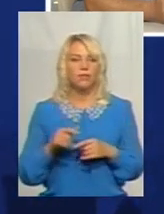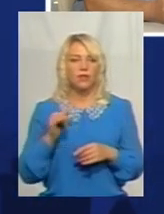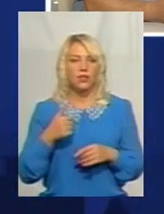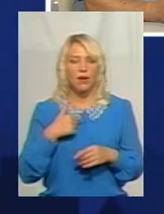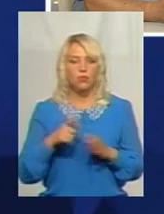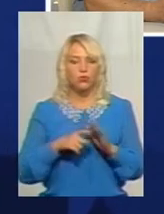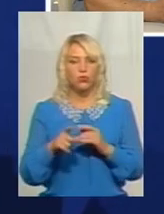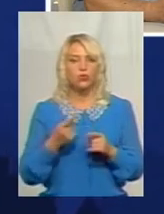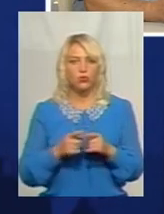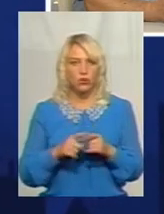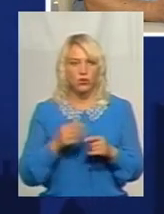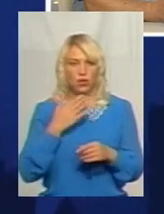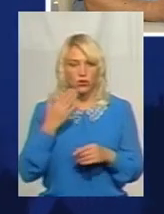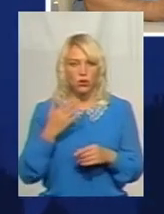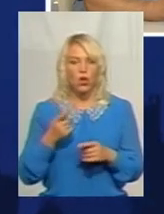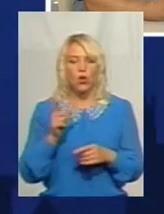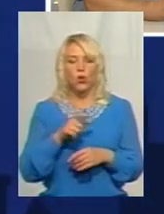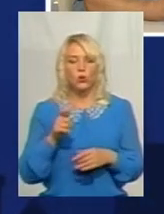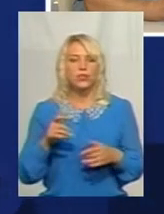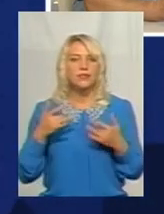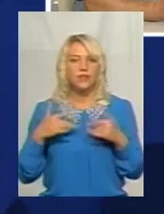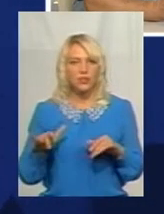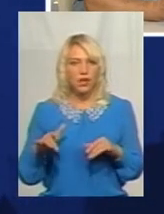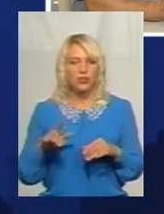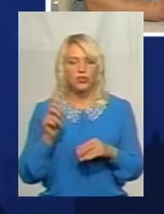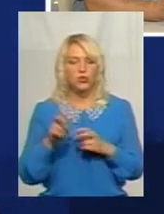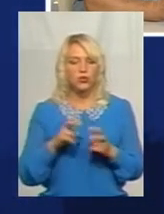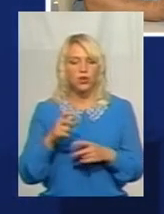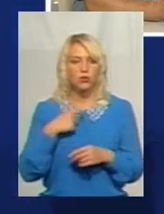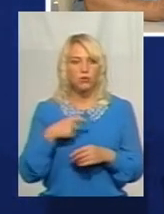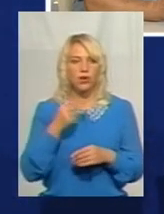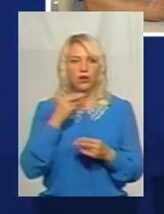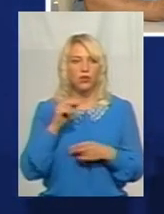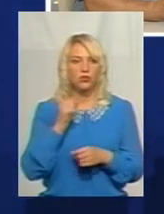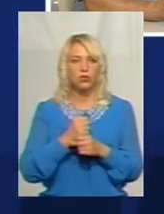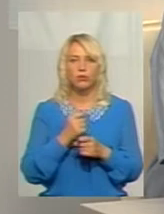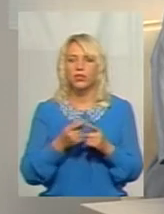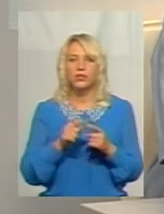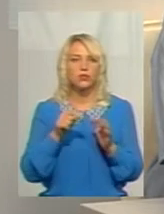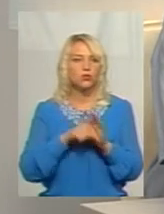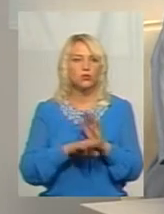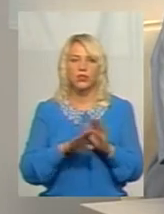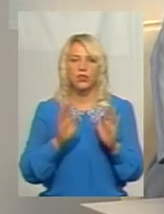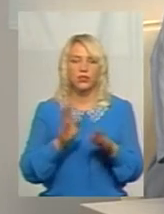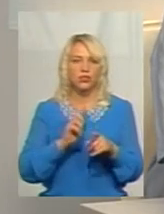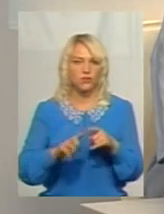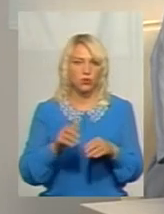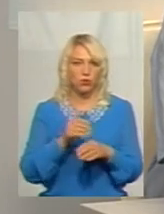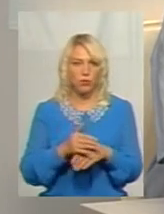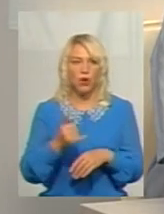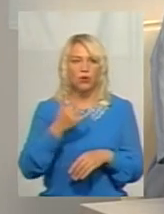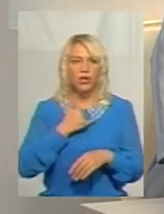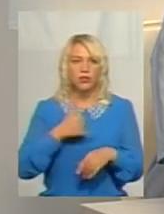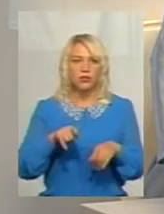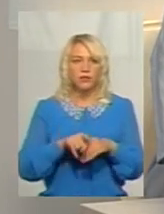почну з останнього аспекту, про те, що люди звільняються і шукають собі кращу роботу, ну це стосується не тільки швидкої. У нас зараз